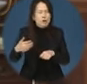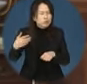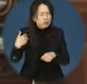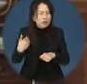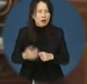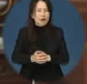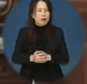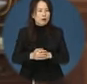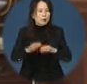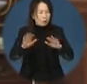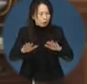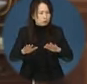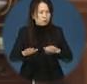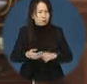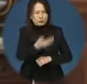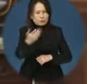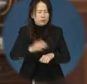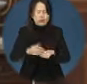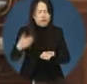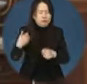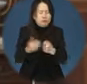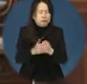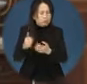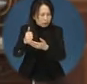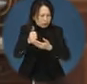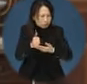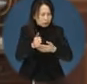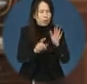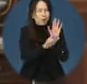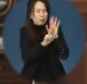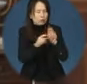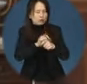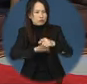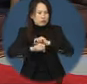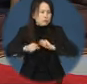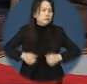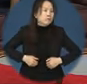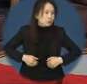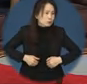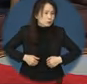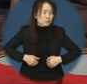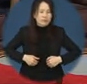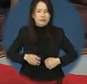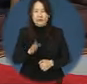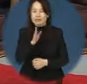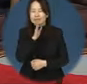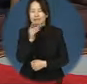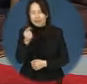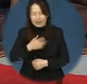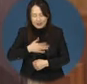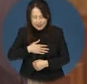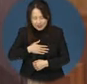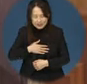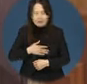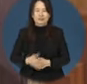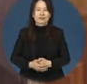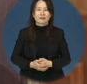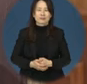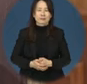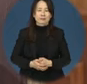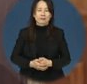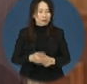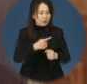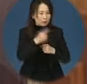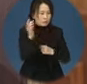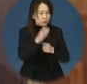오늘도 니 요 그래서 제가 보신 거 아니겠습니까 예 홍보를 좀 적절히 하실것 같은데 구매 분들께 적극적으로 알리도록 하겠습니다 특히 게 내년